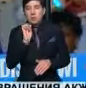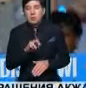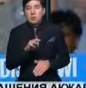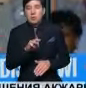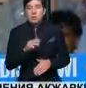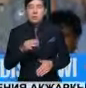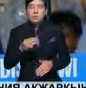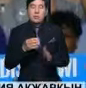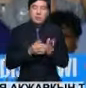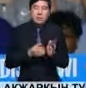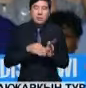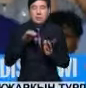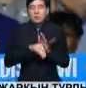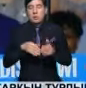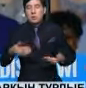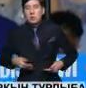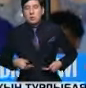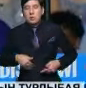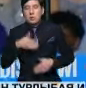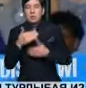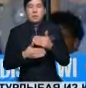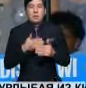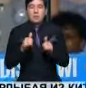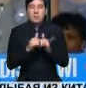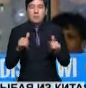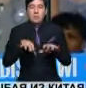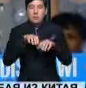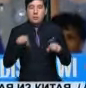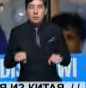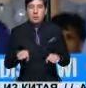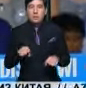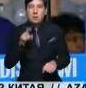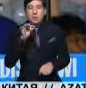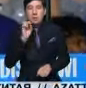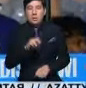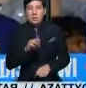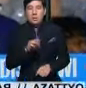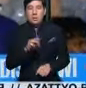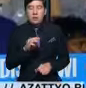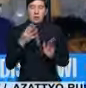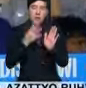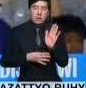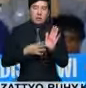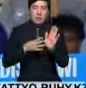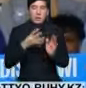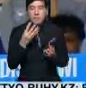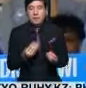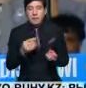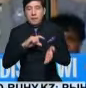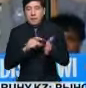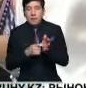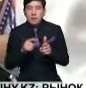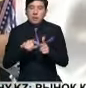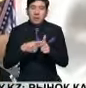жаждой мести, с недаемой обидами и стремящийся к неограниченной власти. И менее чем через 90 дней в овальном кабинете будет либо он, либо